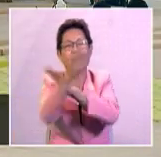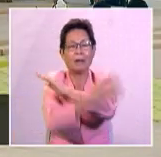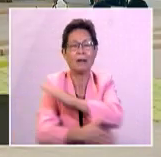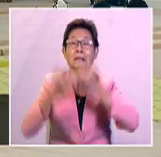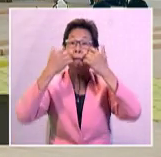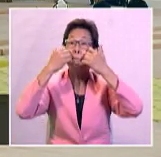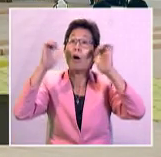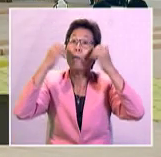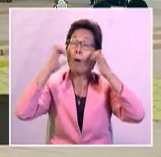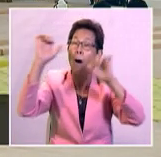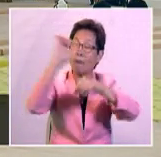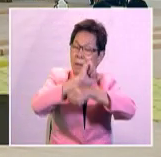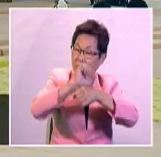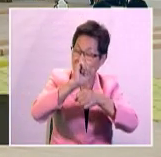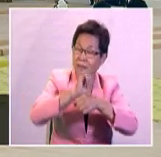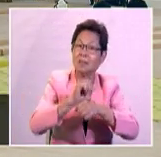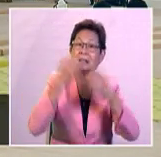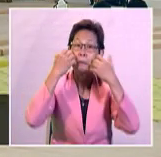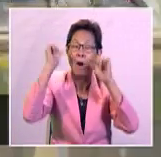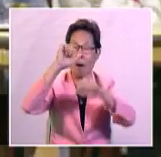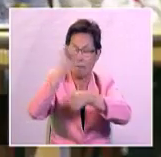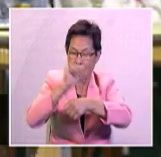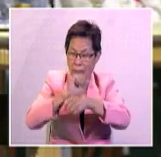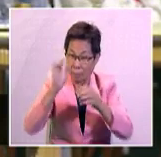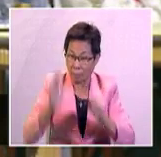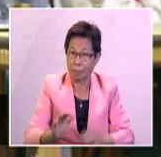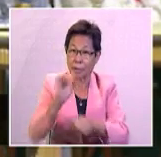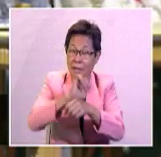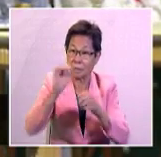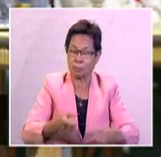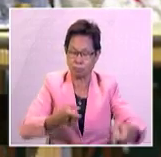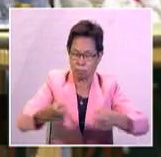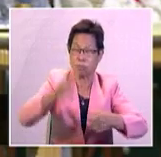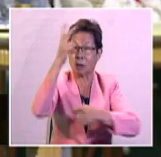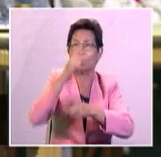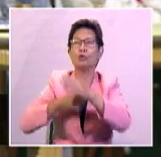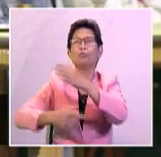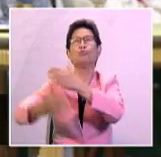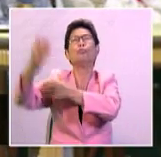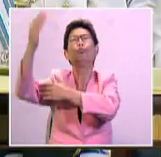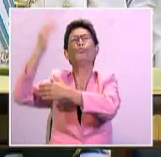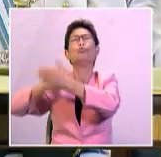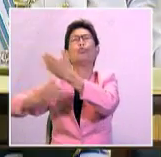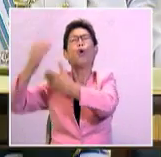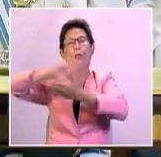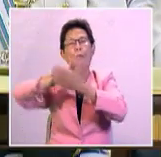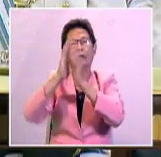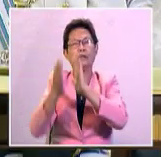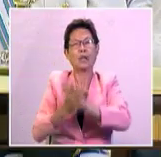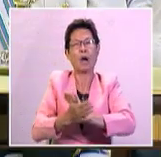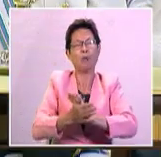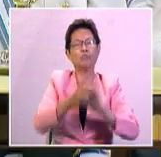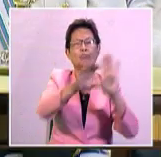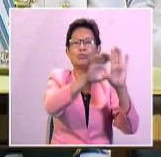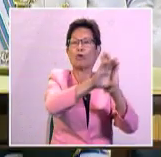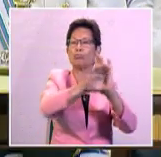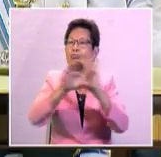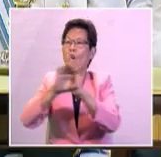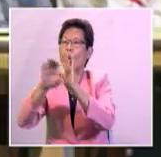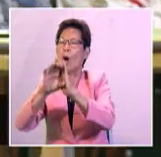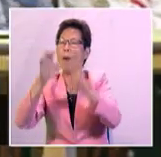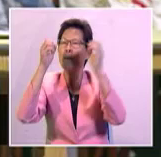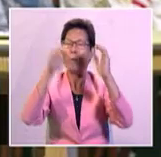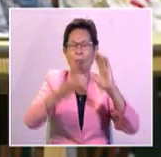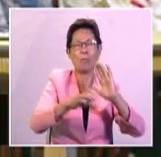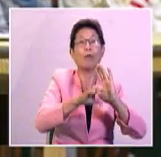Kecekapan jentera pentadbiran kerajaan yang pada suatu masa dahulu menjadi antara contoh kepada